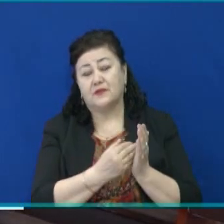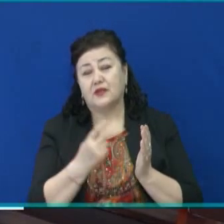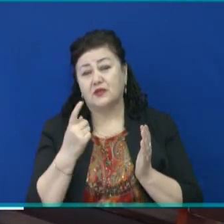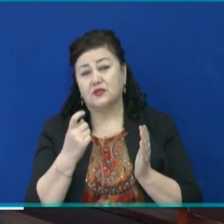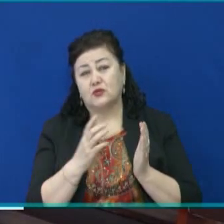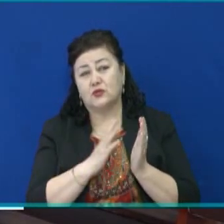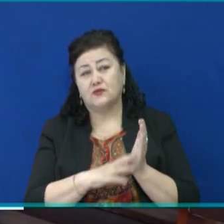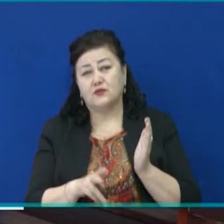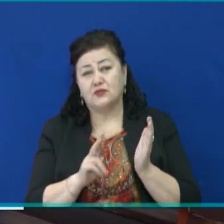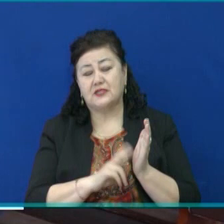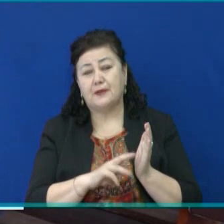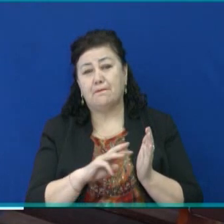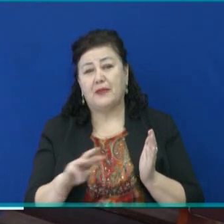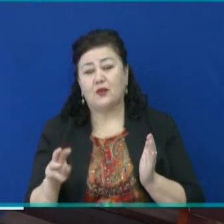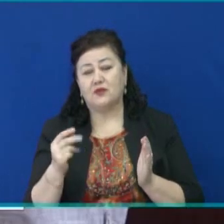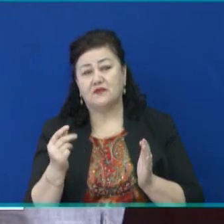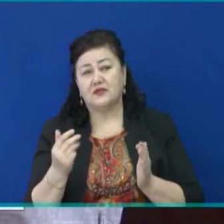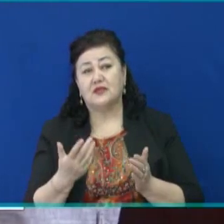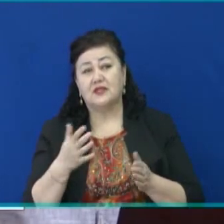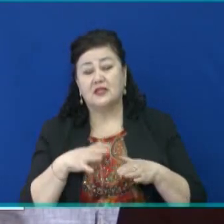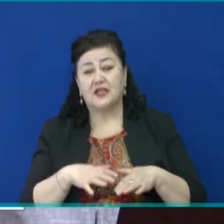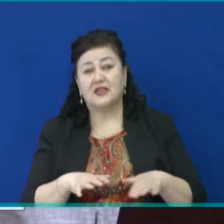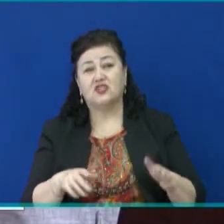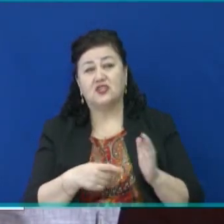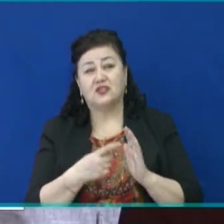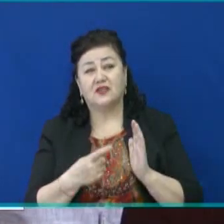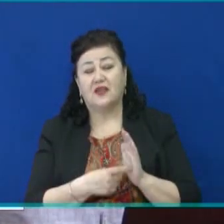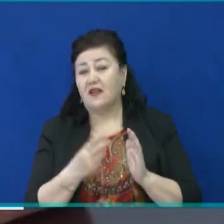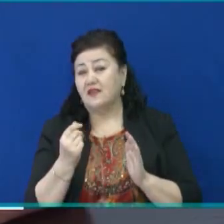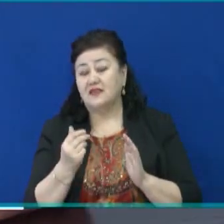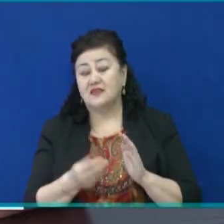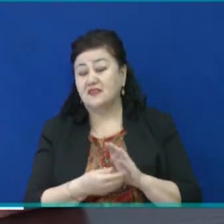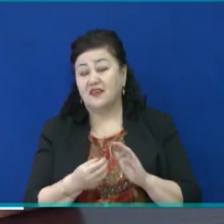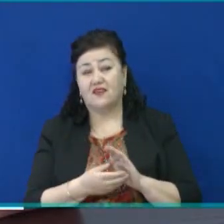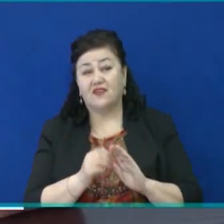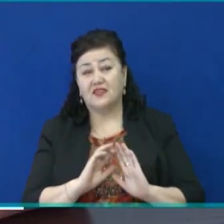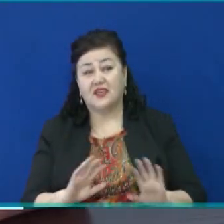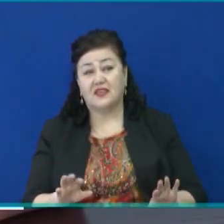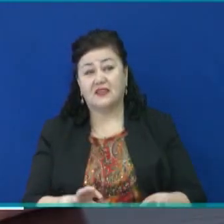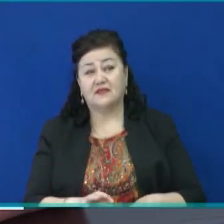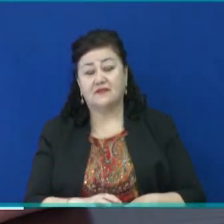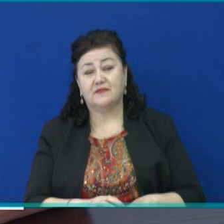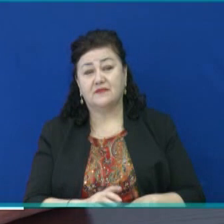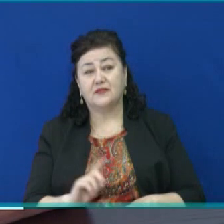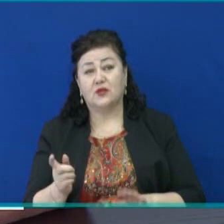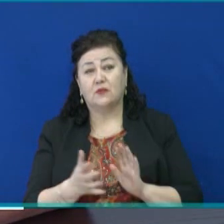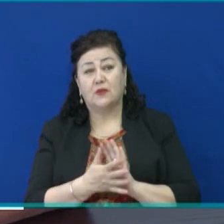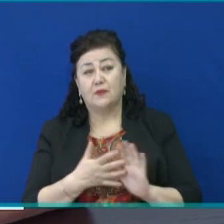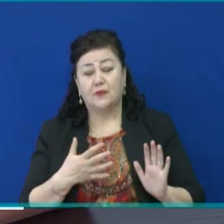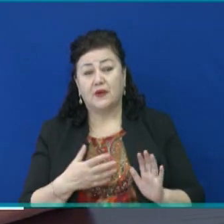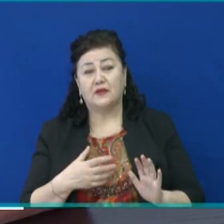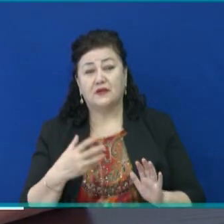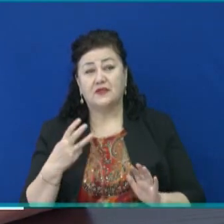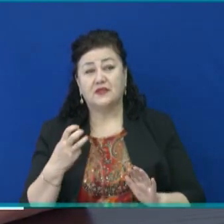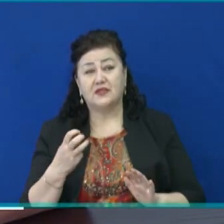197 миллионов тенге. Однако для решения этих вопросов этих средств недостаточно. Но чтобы вы понимали, у нас 322,5